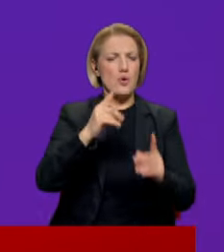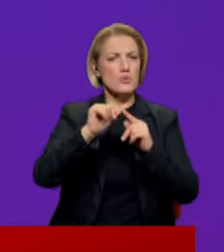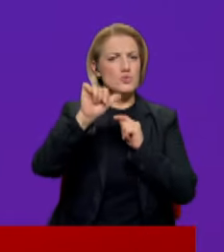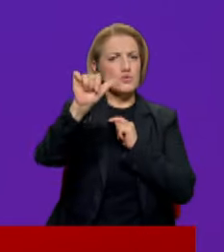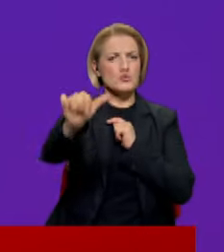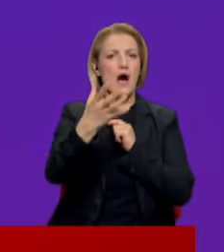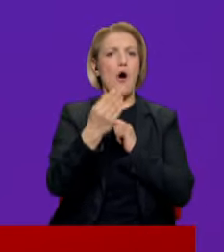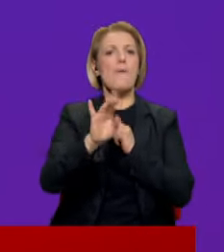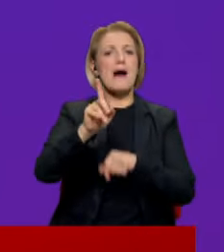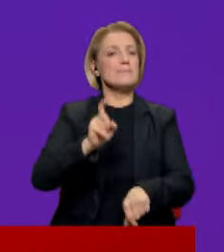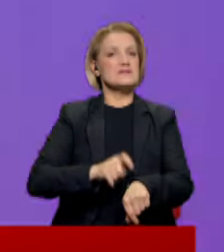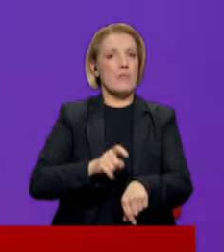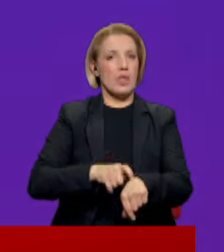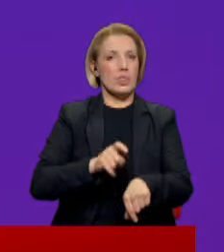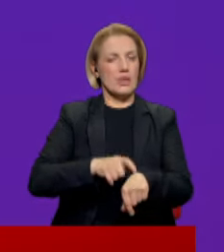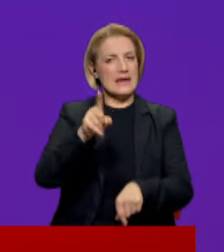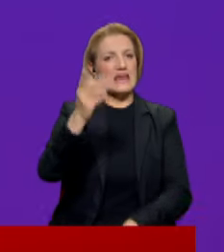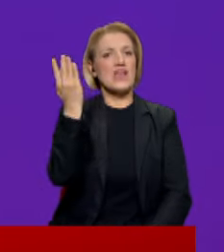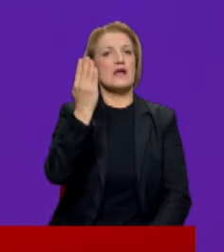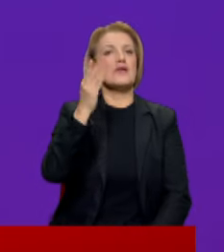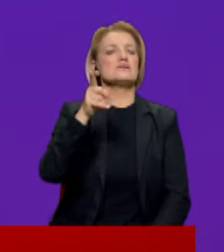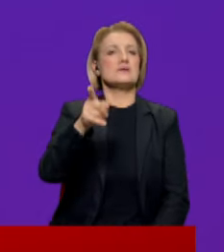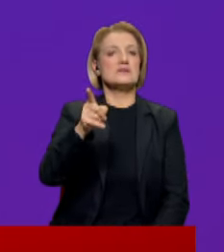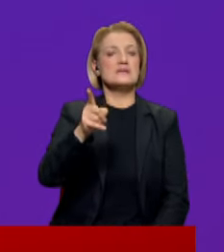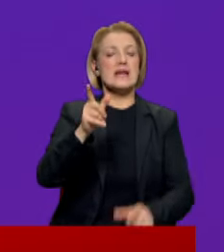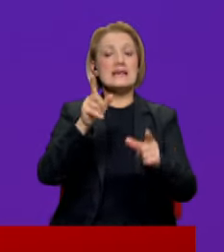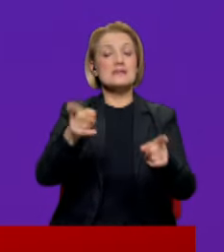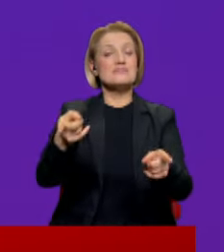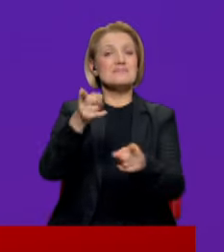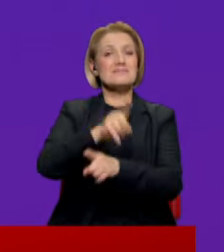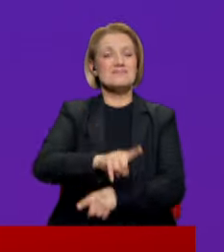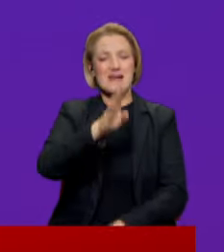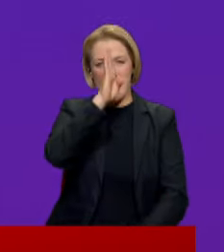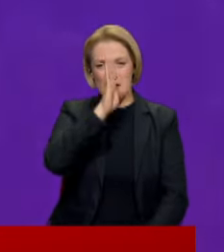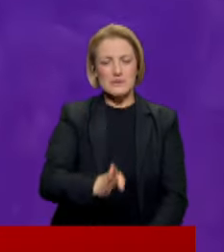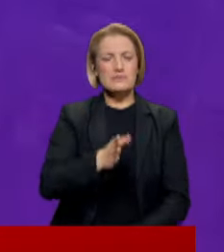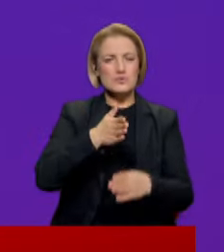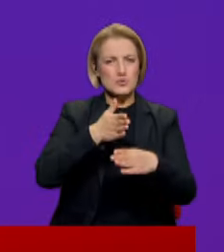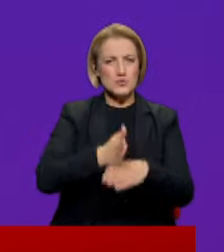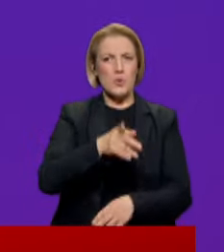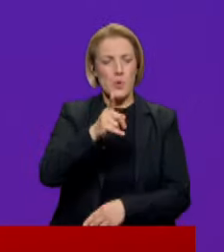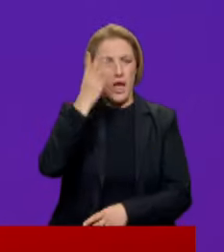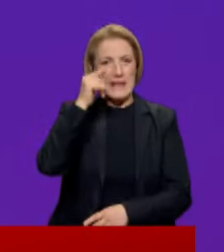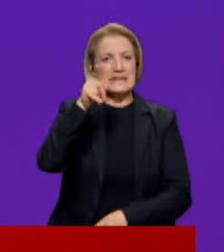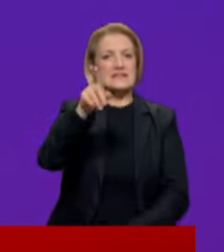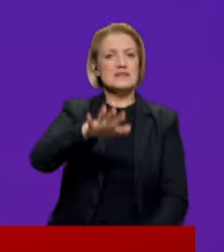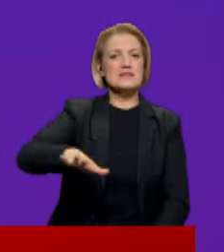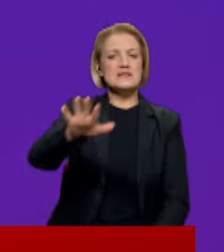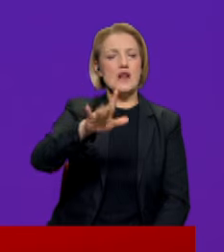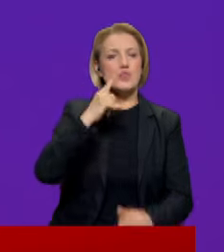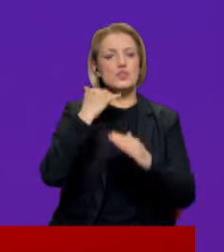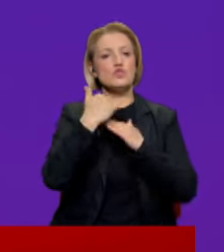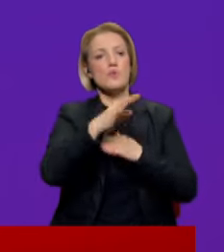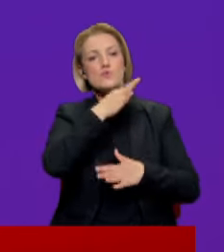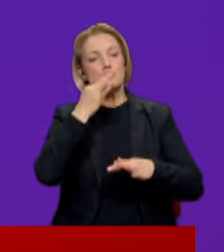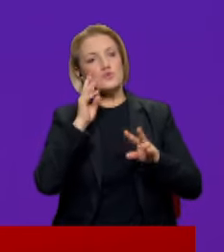uzak olmayan bir zamanda gideceksiniz. Ve yerinize gelen adil anlayış sizlerin toplum